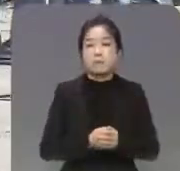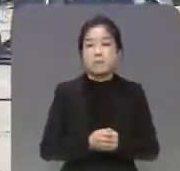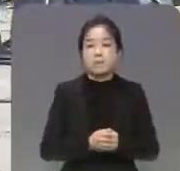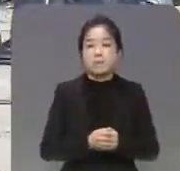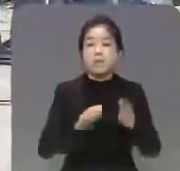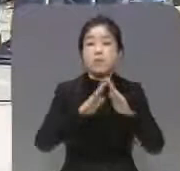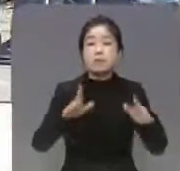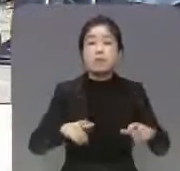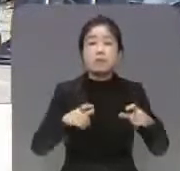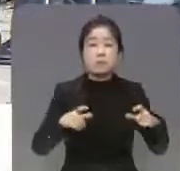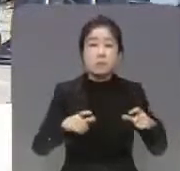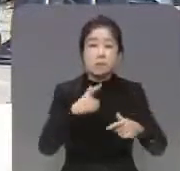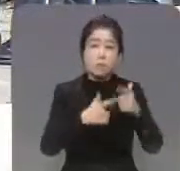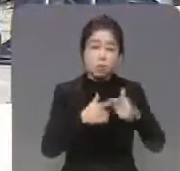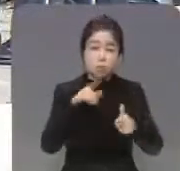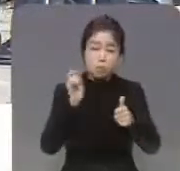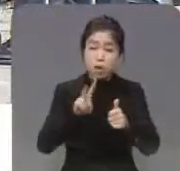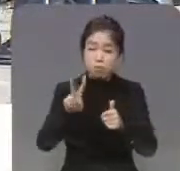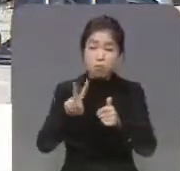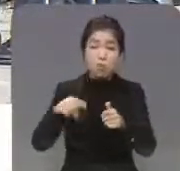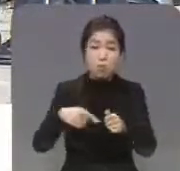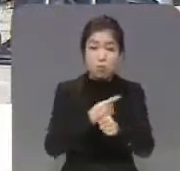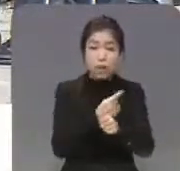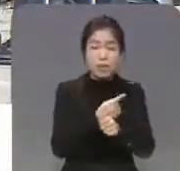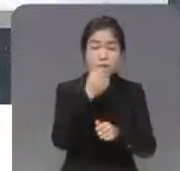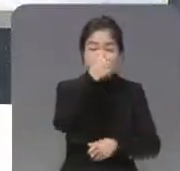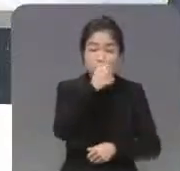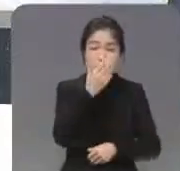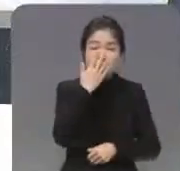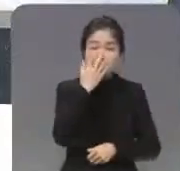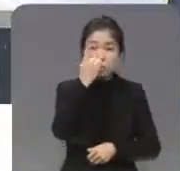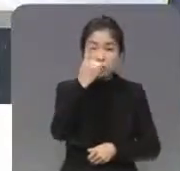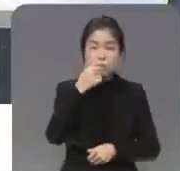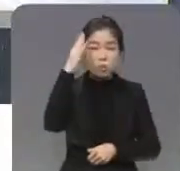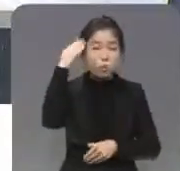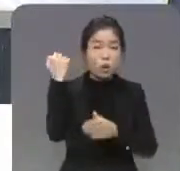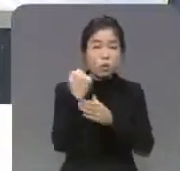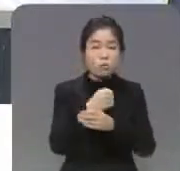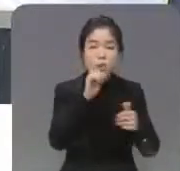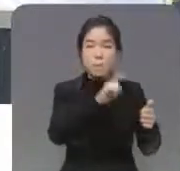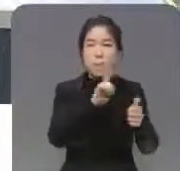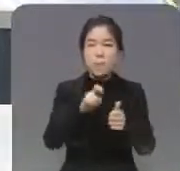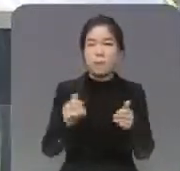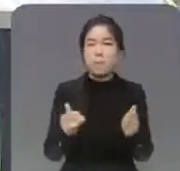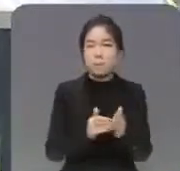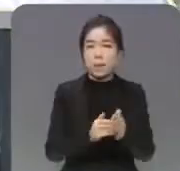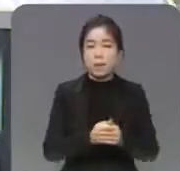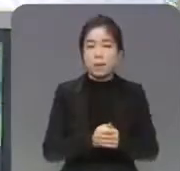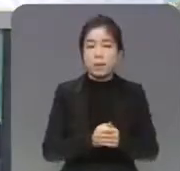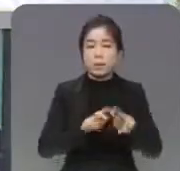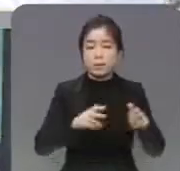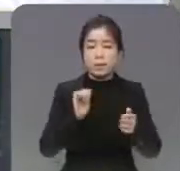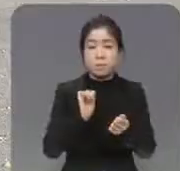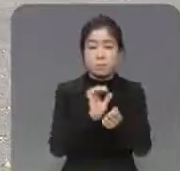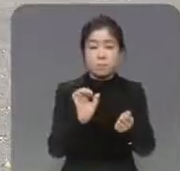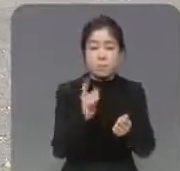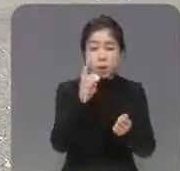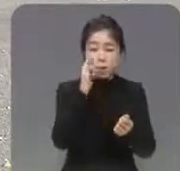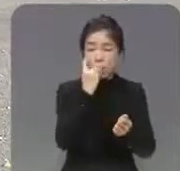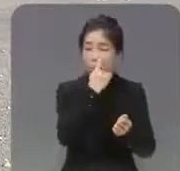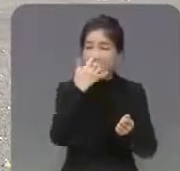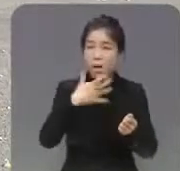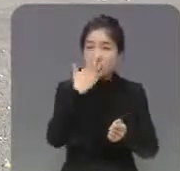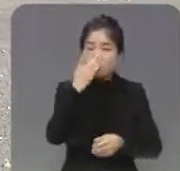밤사이 전남에서는 목포 확진자 2명 외에도 광양과 순천, 화순에서도 확진자가 나왔습니다. 아직 감염 경로가 확인되지